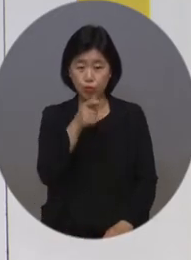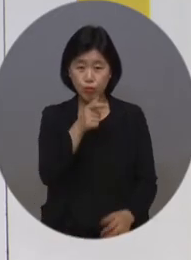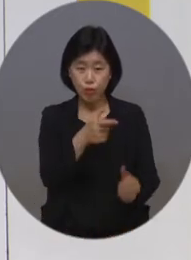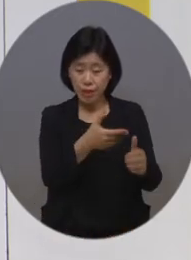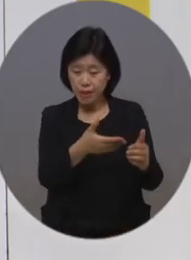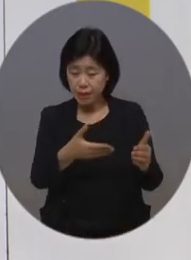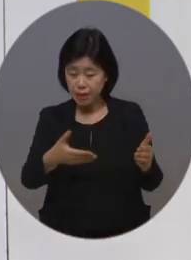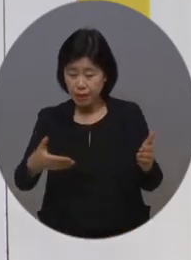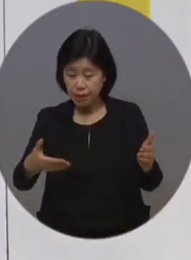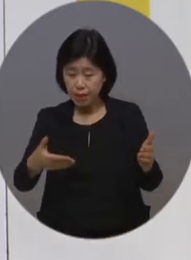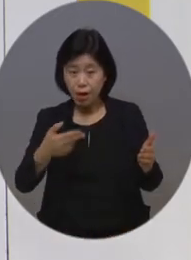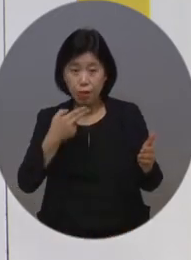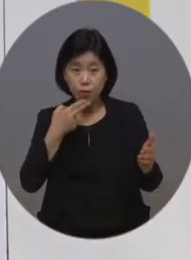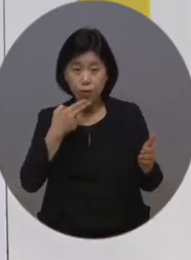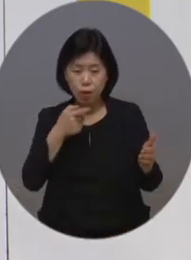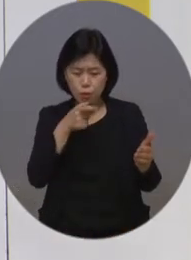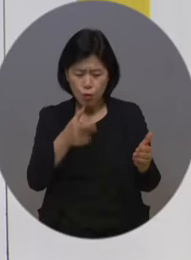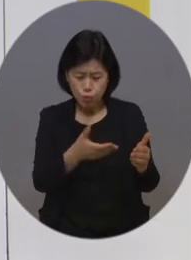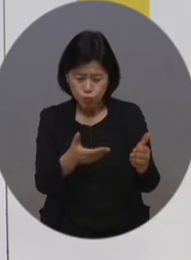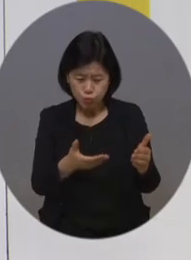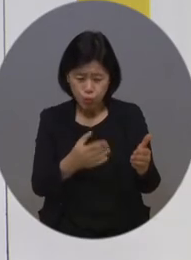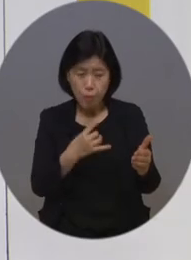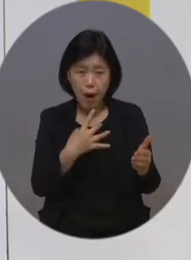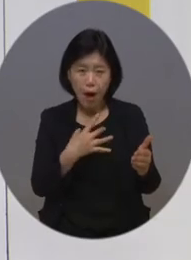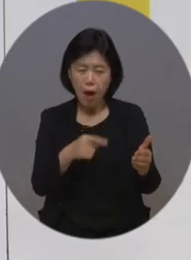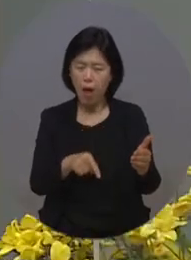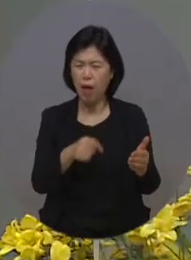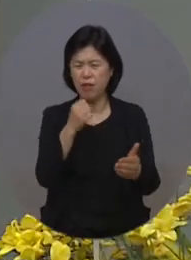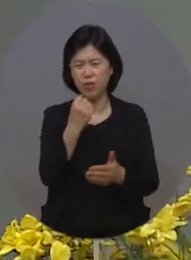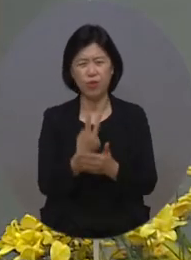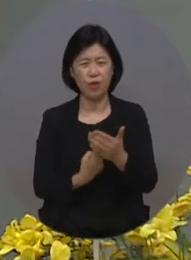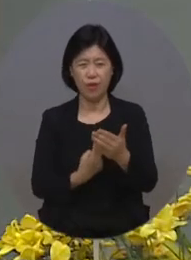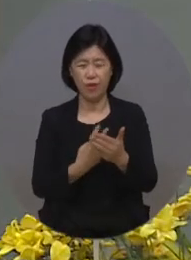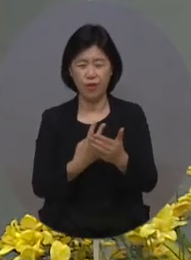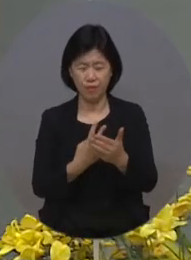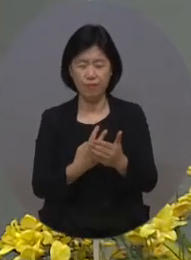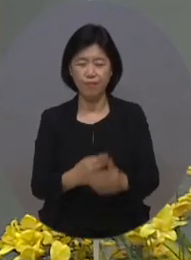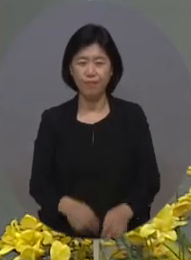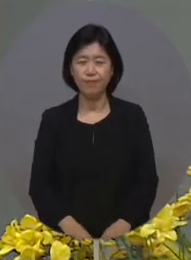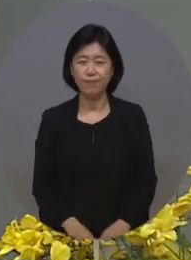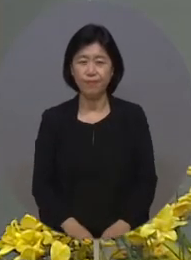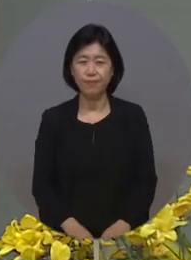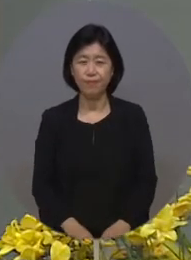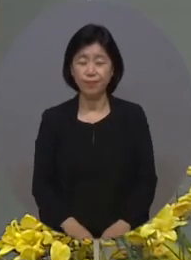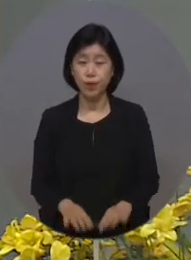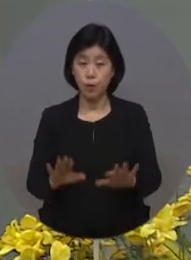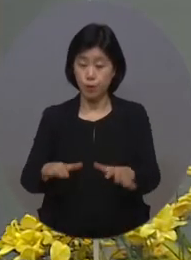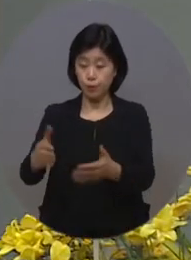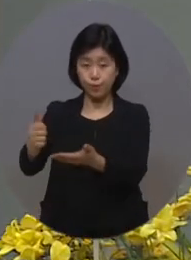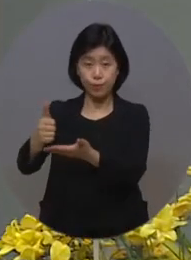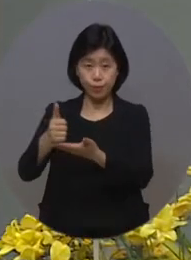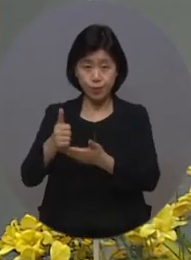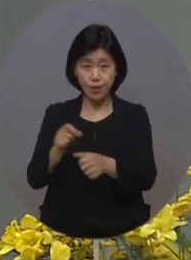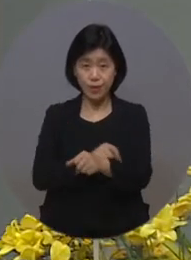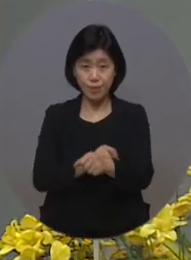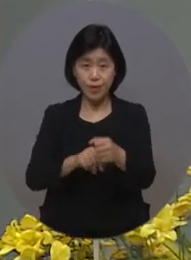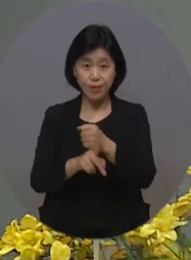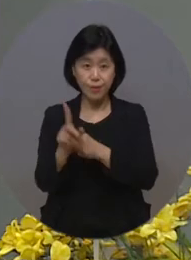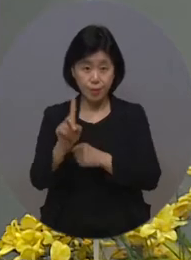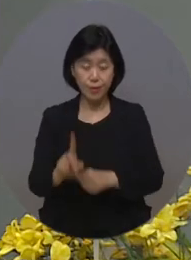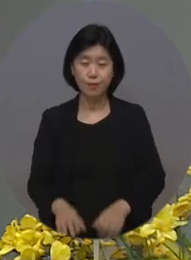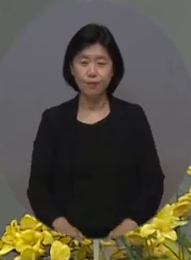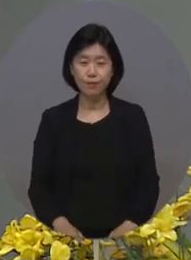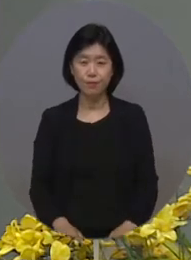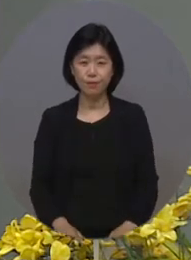있었습니다 4 자 그리고 제가 이제 오신 이유 중에라도 큰 게 하나 있습니다 우리원 이동시간이